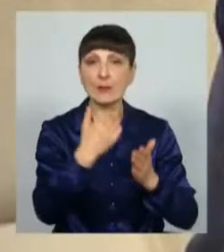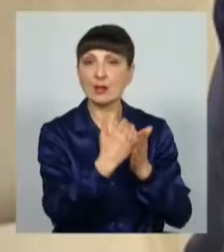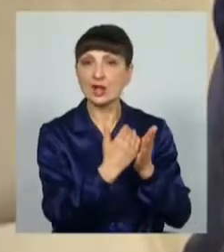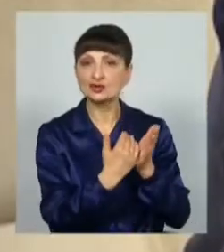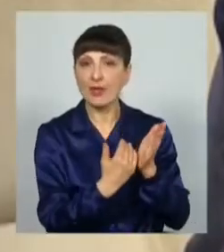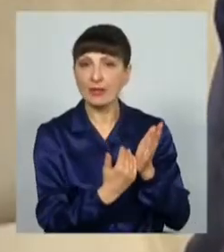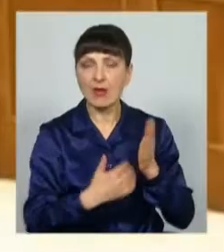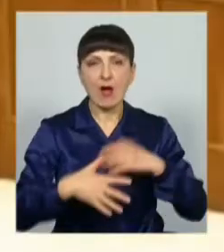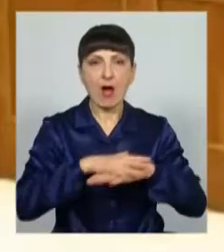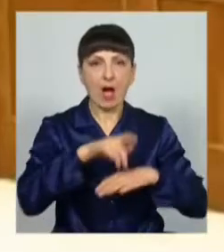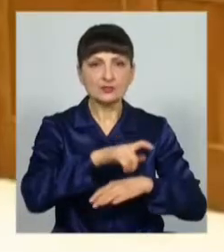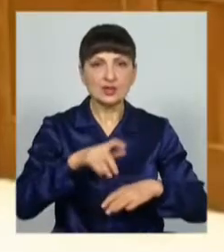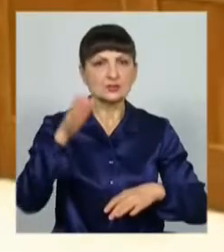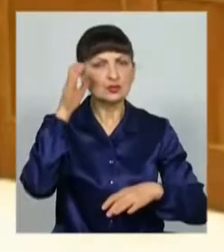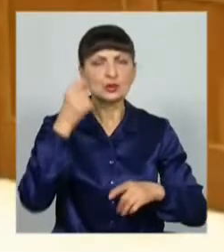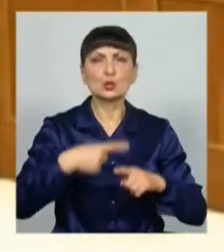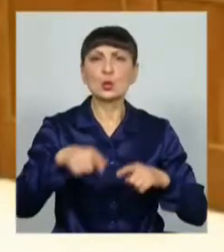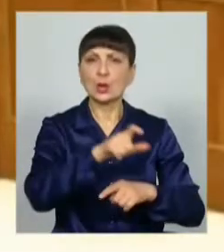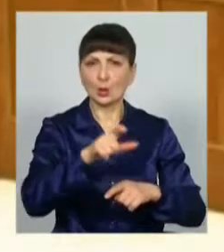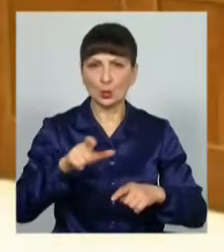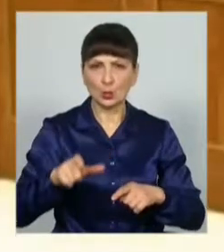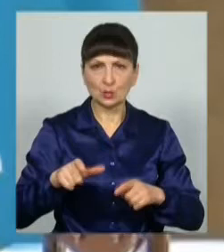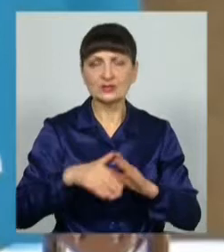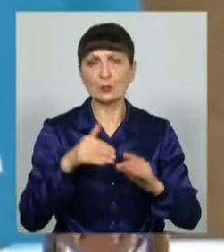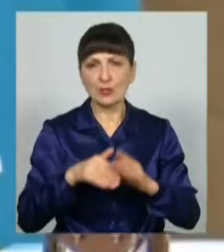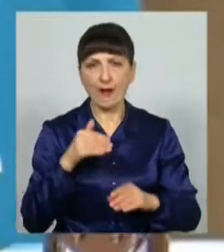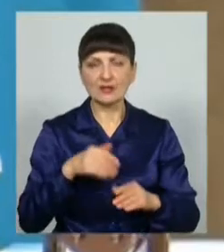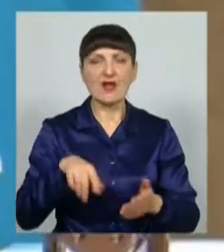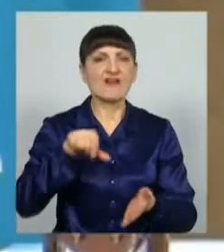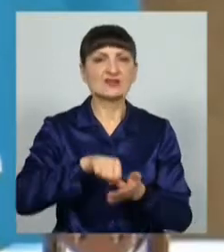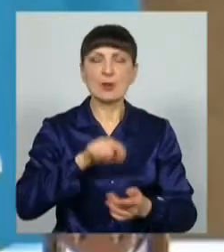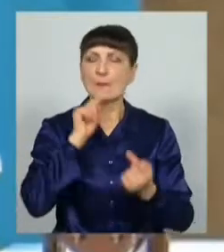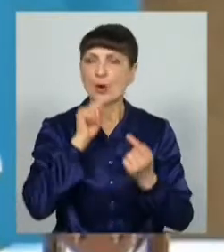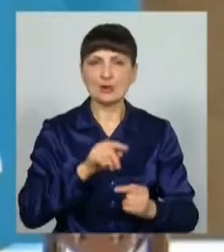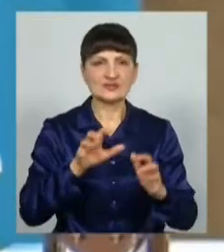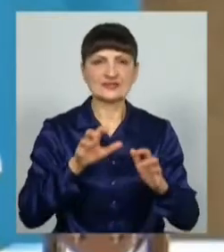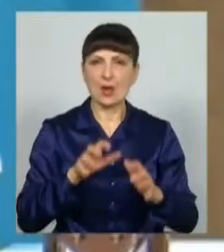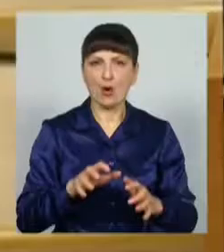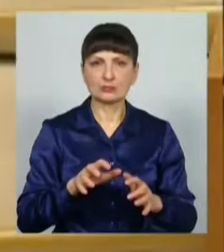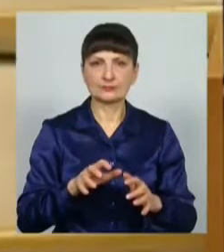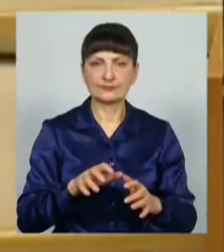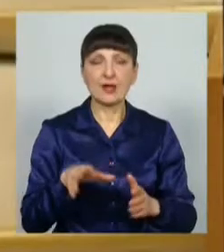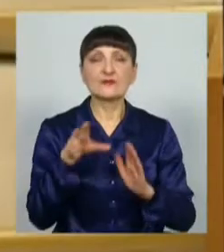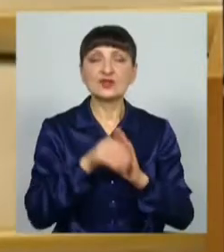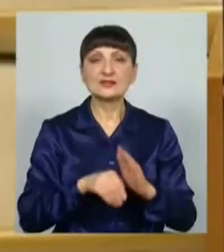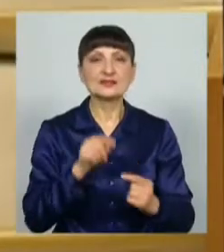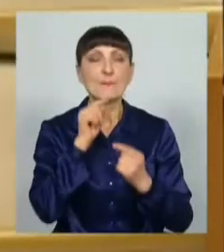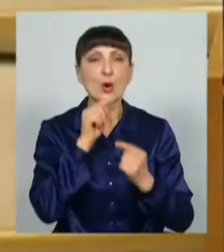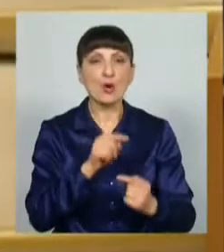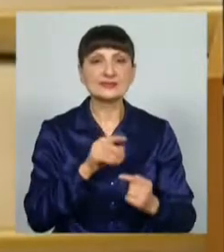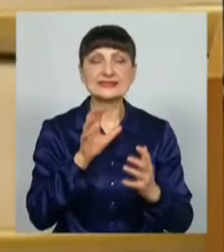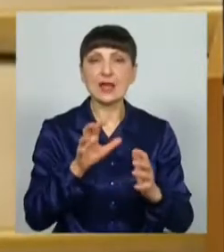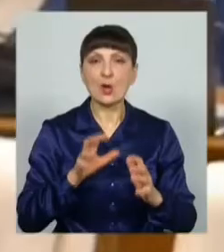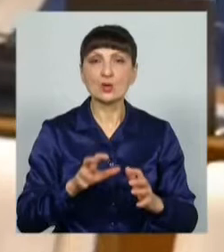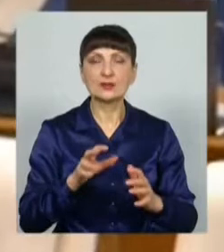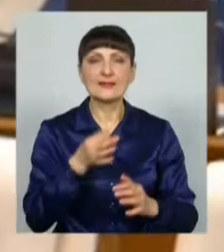положениями, общественники, эксперты и отдельные народные избранники выступили против принятия законопроекта. В частности, противников закона